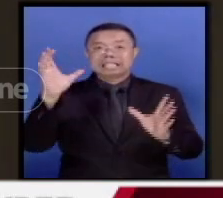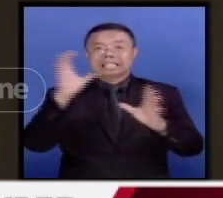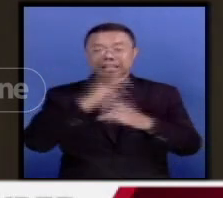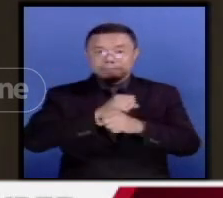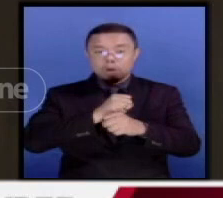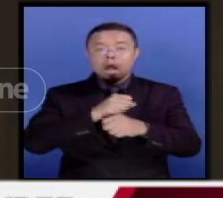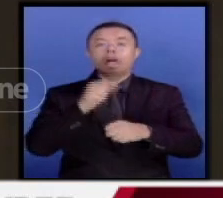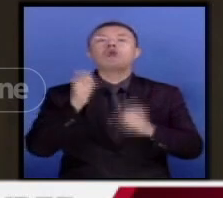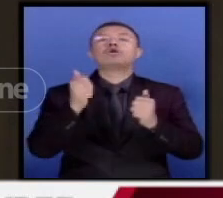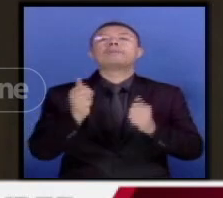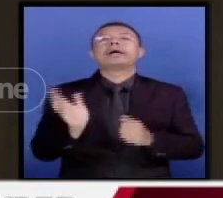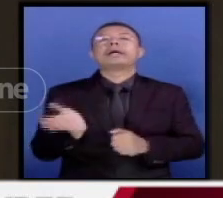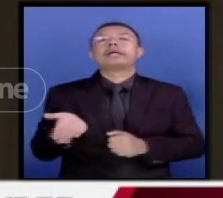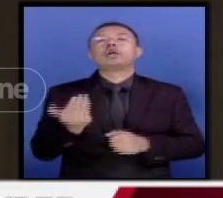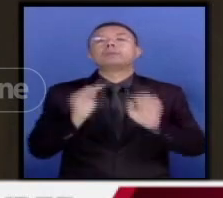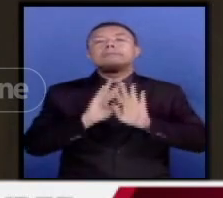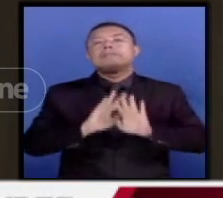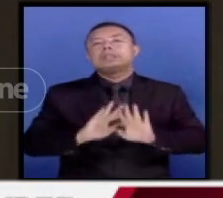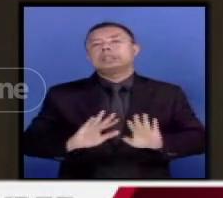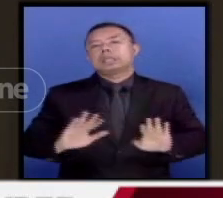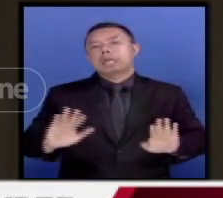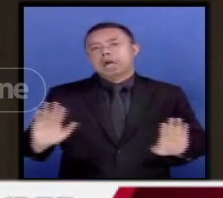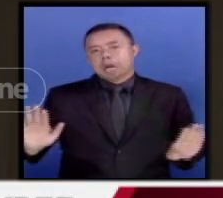adalah kesederhanaan yang selalu